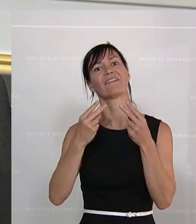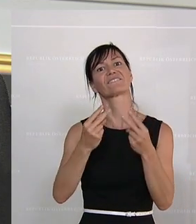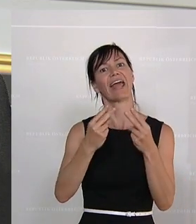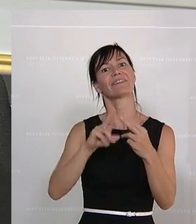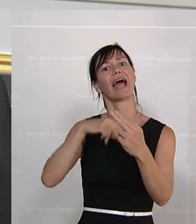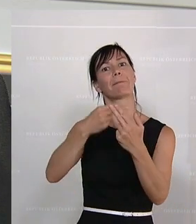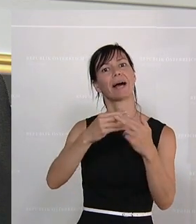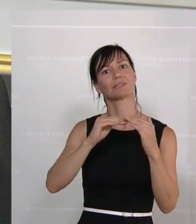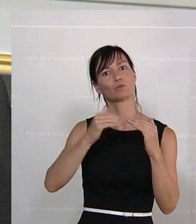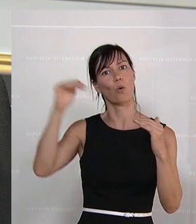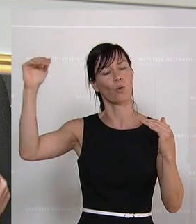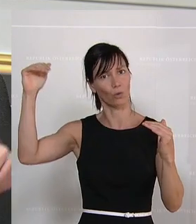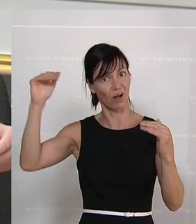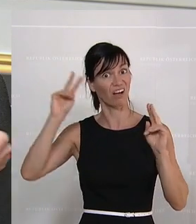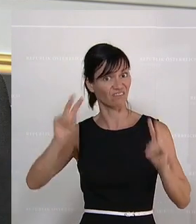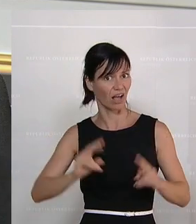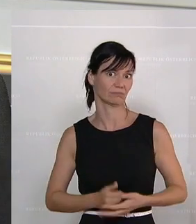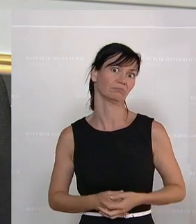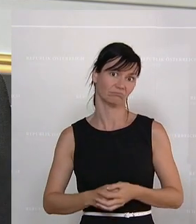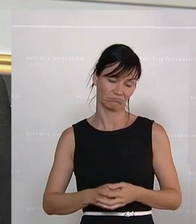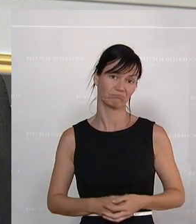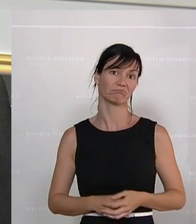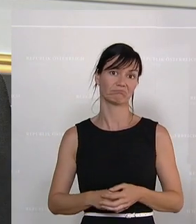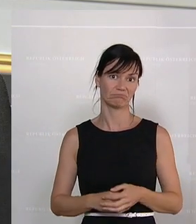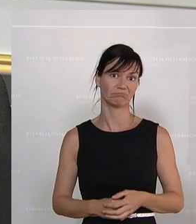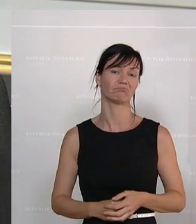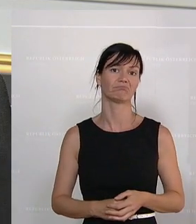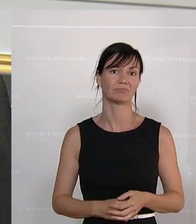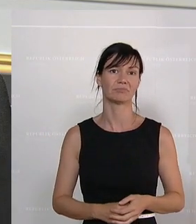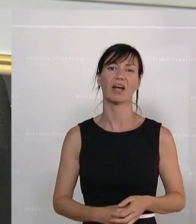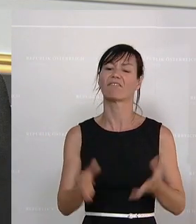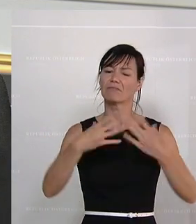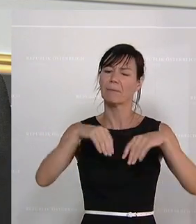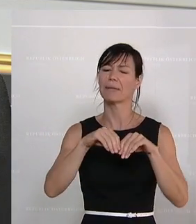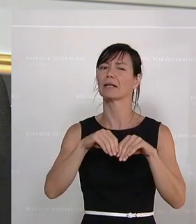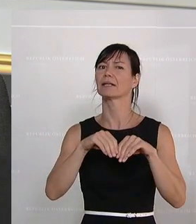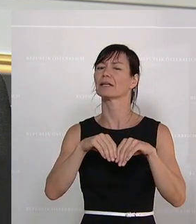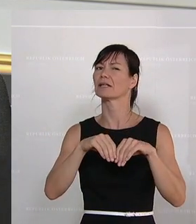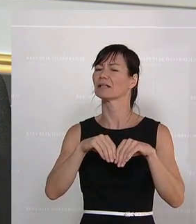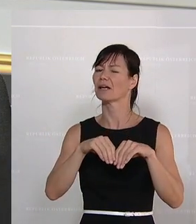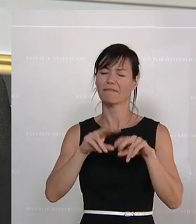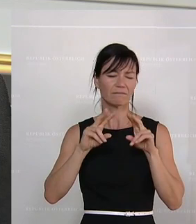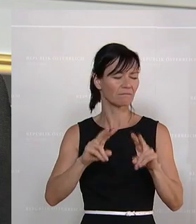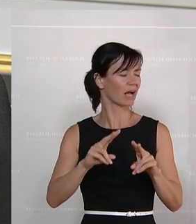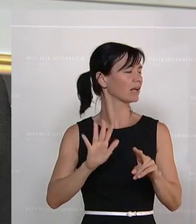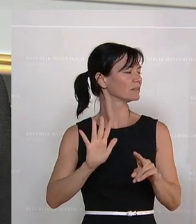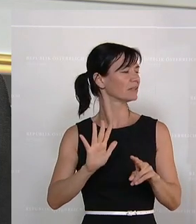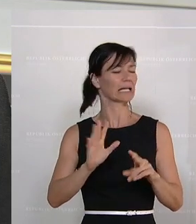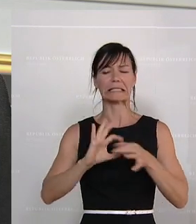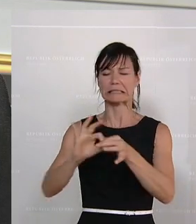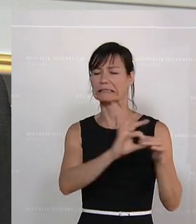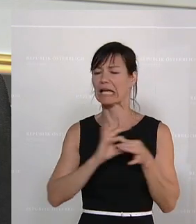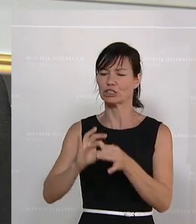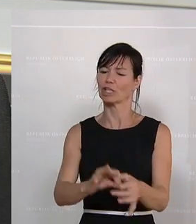familienbeihilfe sehr geehrte damen und herren die familien sind das herzstück unserer gesellschaft